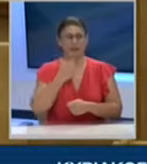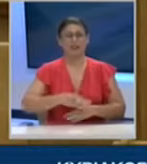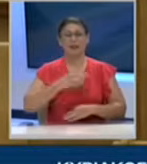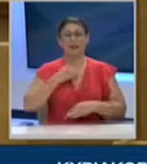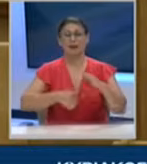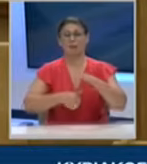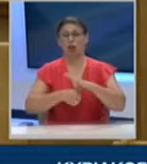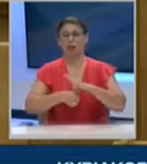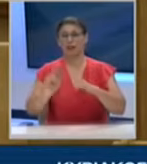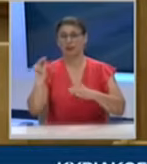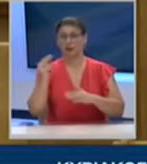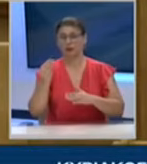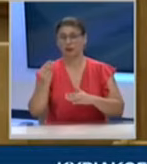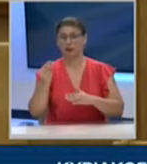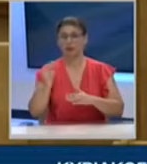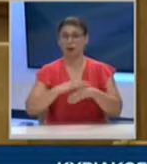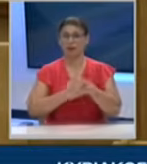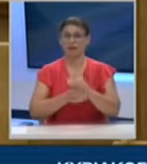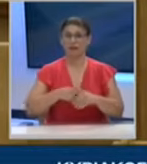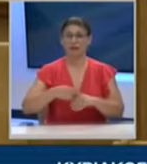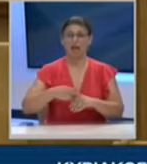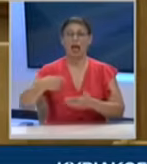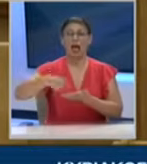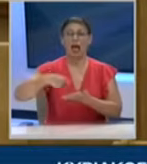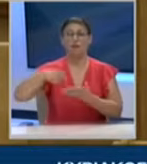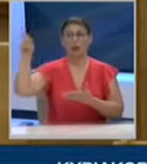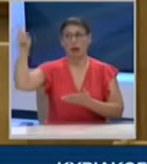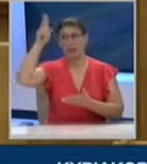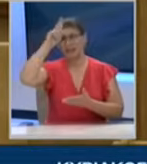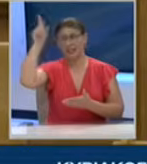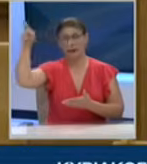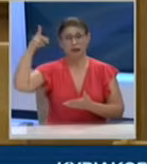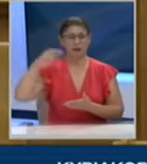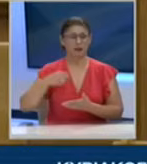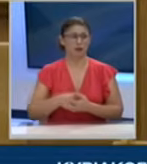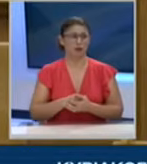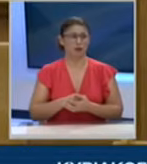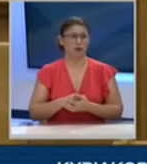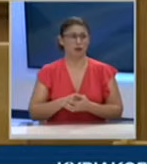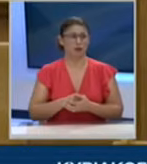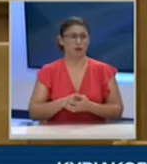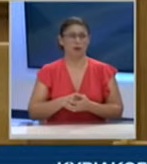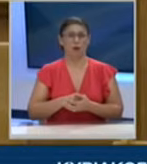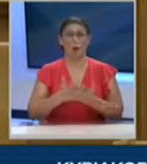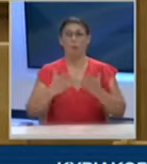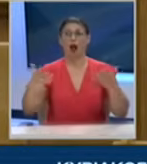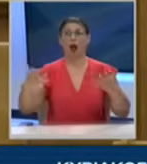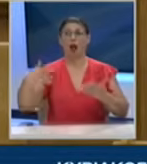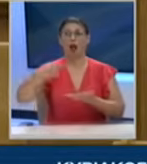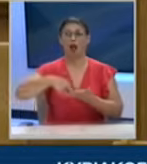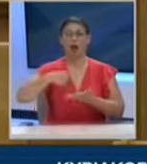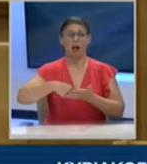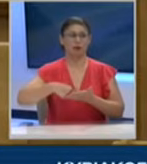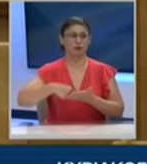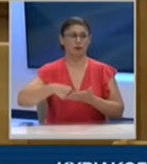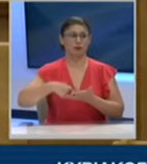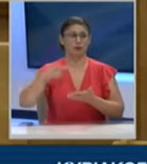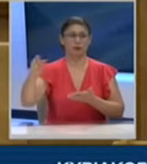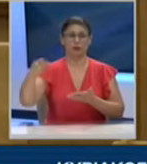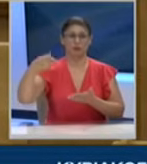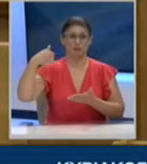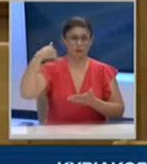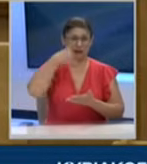Βουλής που διαφέρεστε, και με πήρε ο έφορος από τη Γερμανία. Έφορος. Ο μεγάλος έφορος. Στο Έσεν και στον Τίλτσοδοφ.